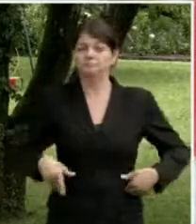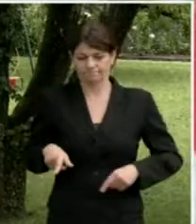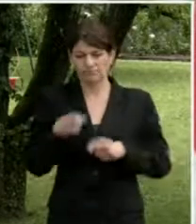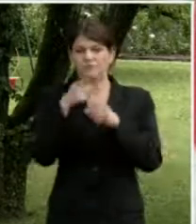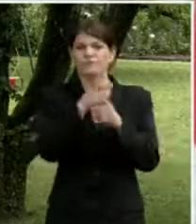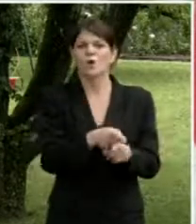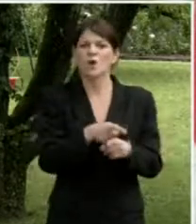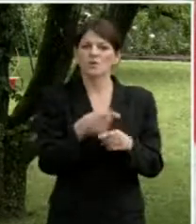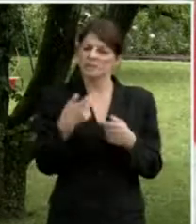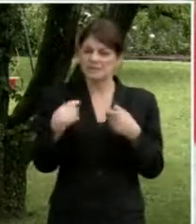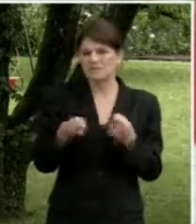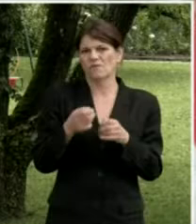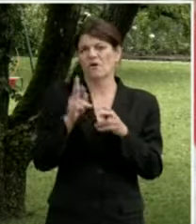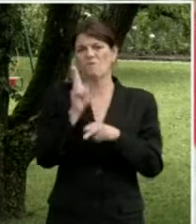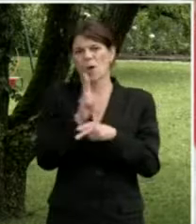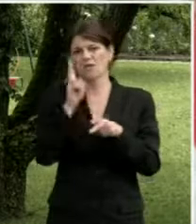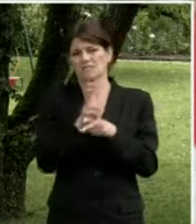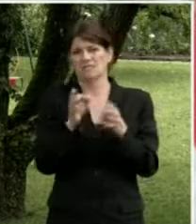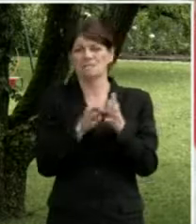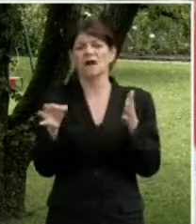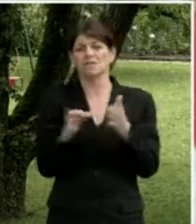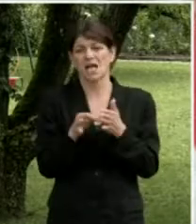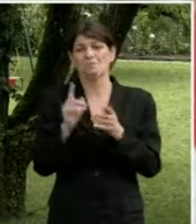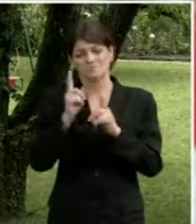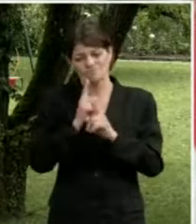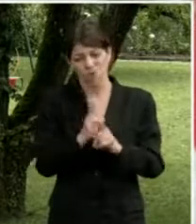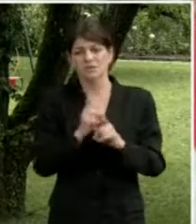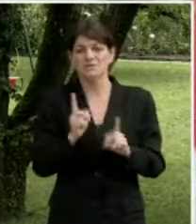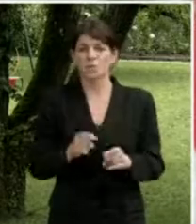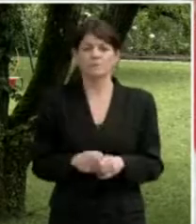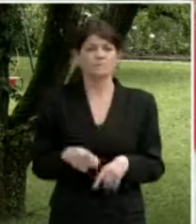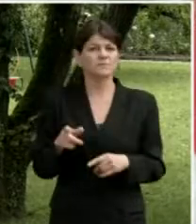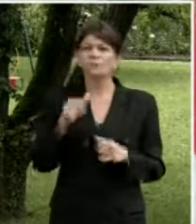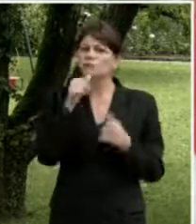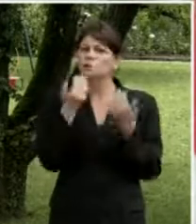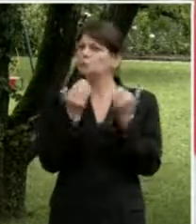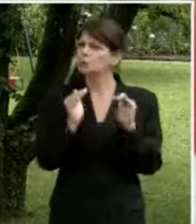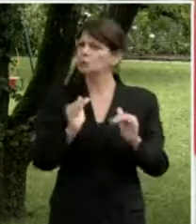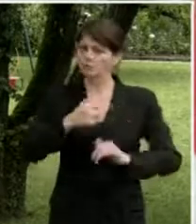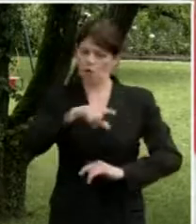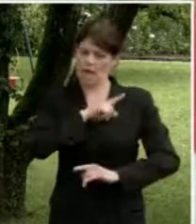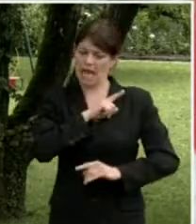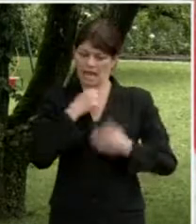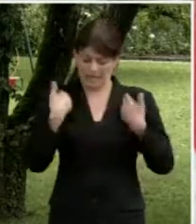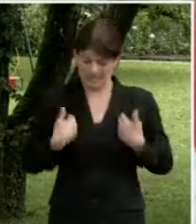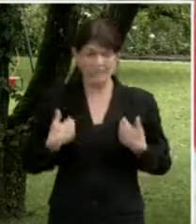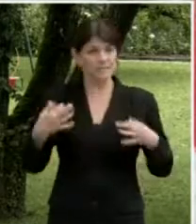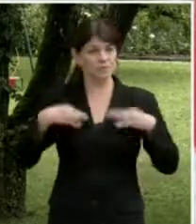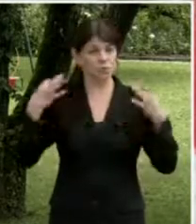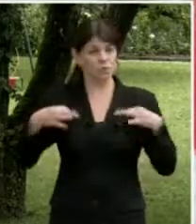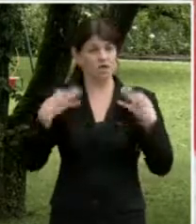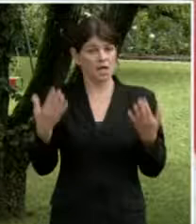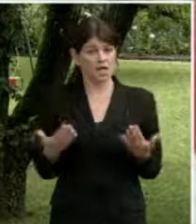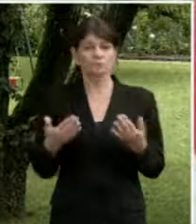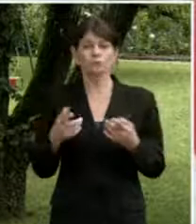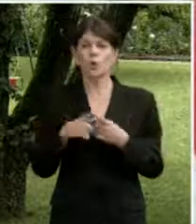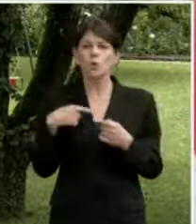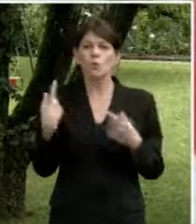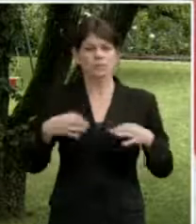Vorsichtsmaßnahmen halten. Dies sollten wir nicht nur zum Schutz unserer eigenen Gesundheit und